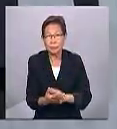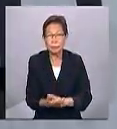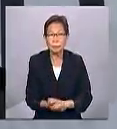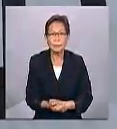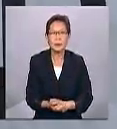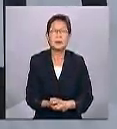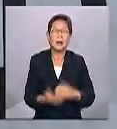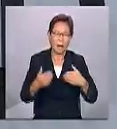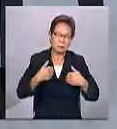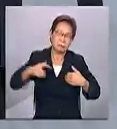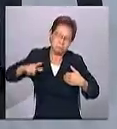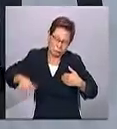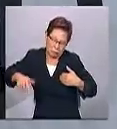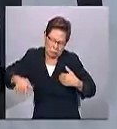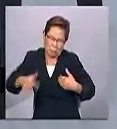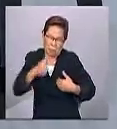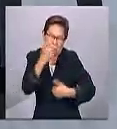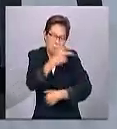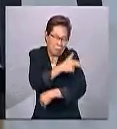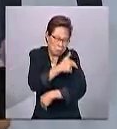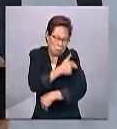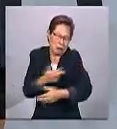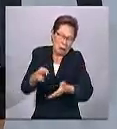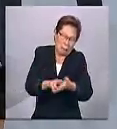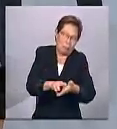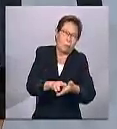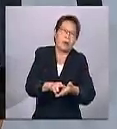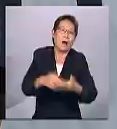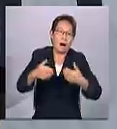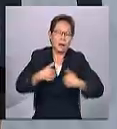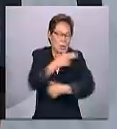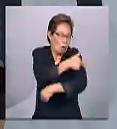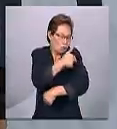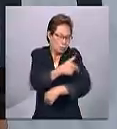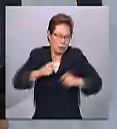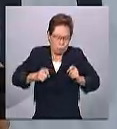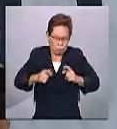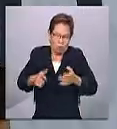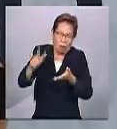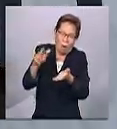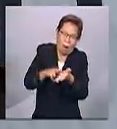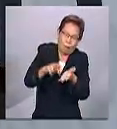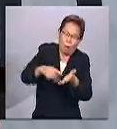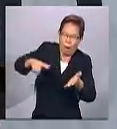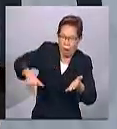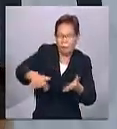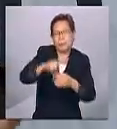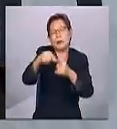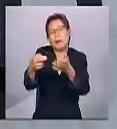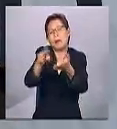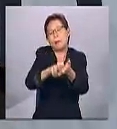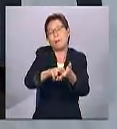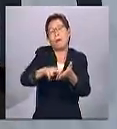Jadi ada kelewatan dari segi hospital yang melaporkan. Contohnya hospital yang swasta, dia laporkan lewat. Jadi bila lapor lewat, kita